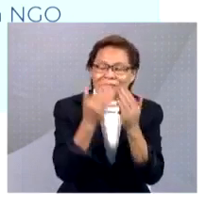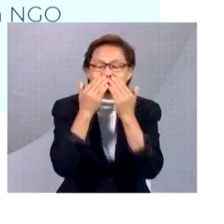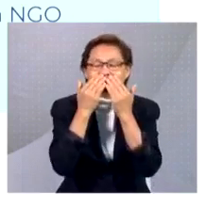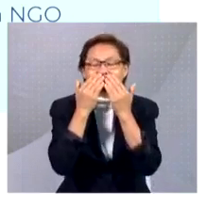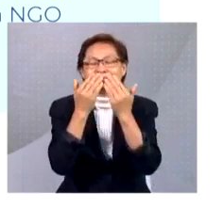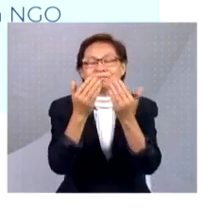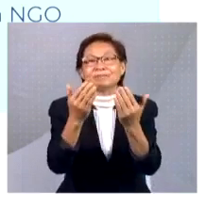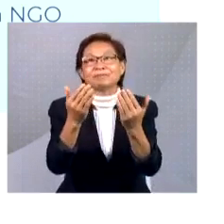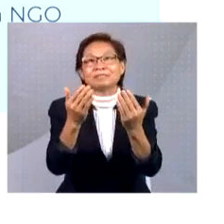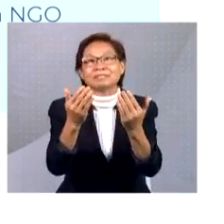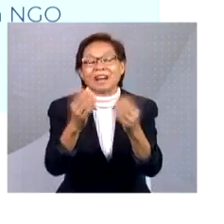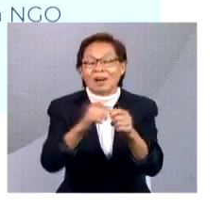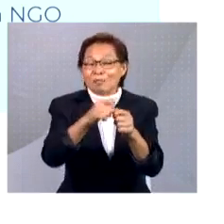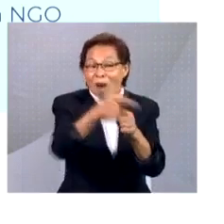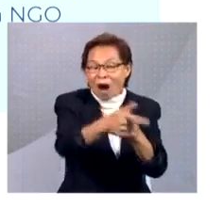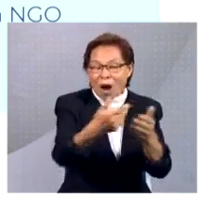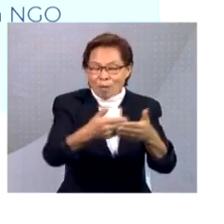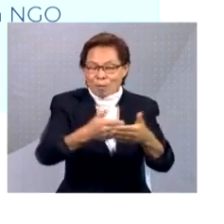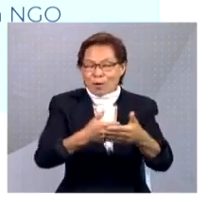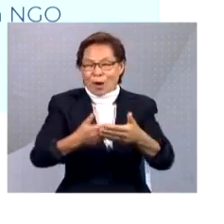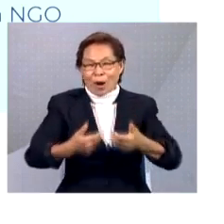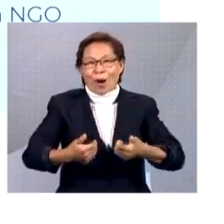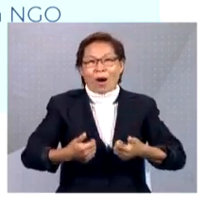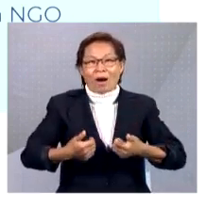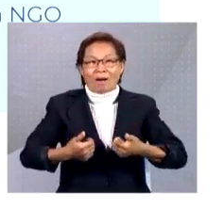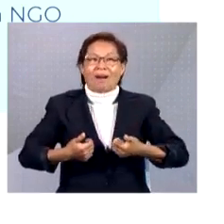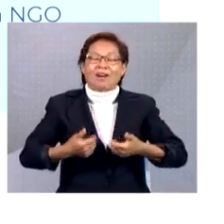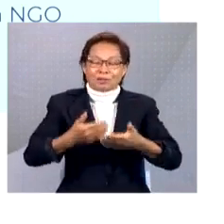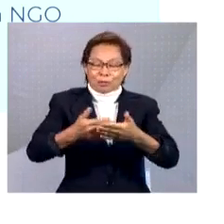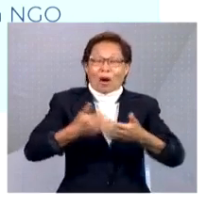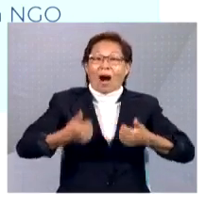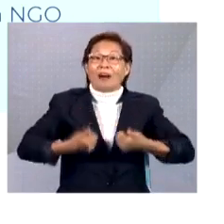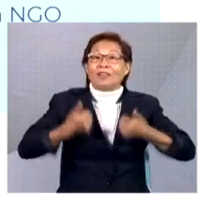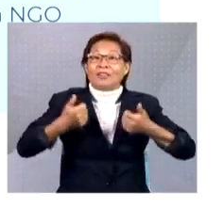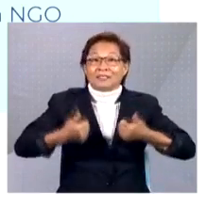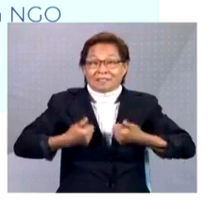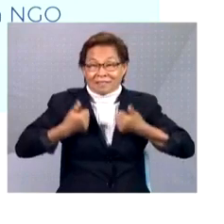akan disalurkan sebelum Hari Raya Aidul Adha.